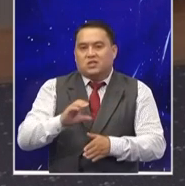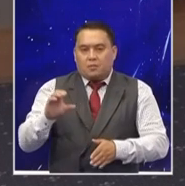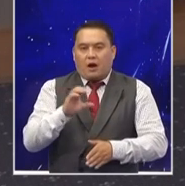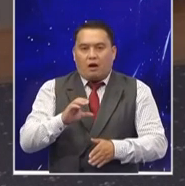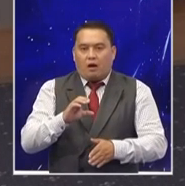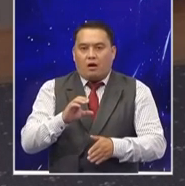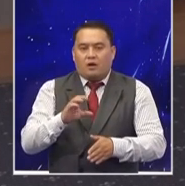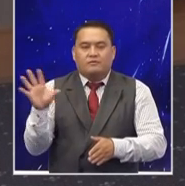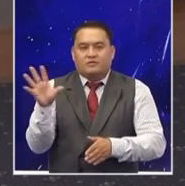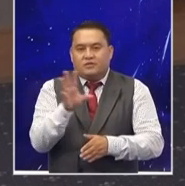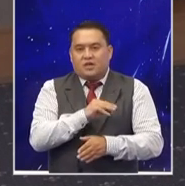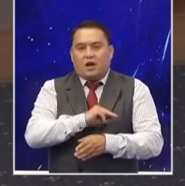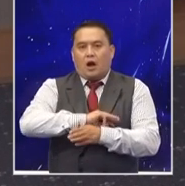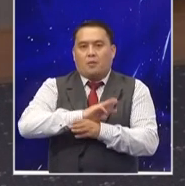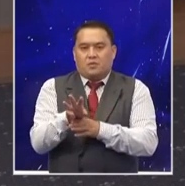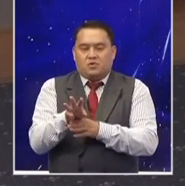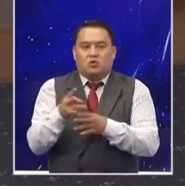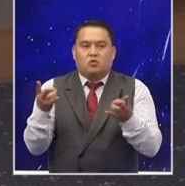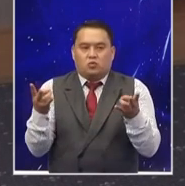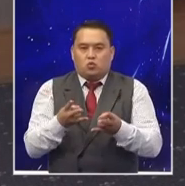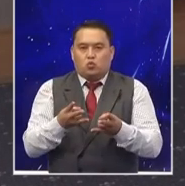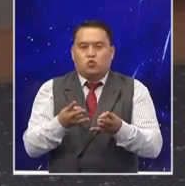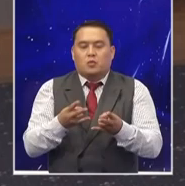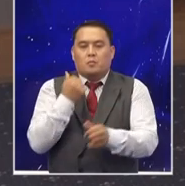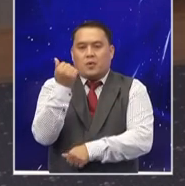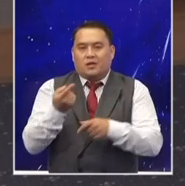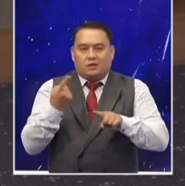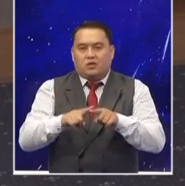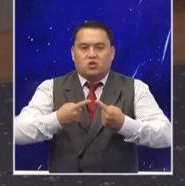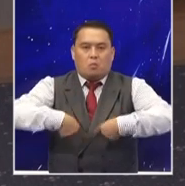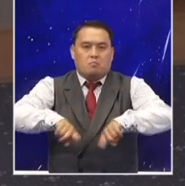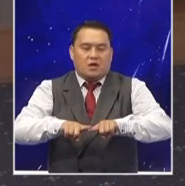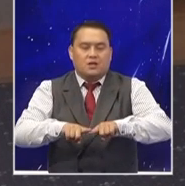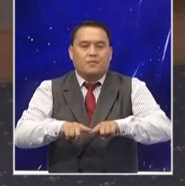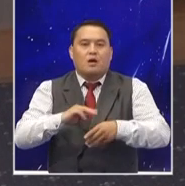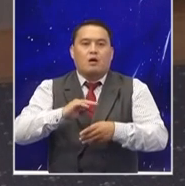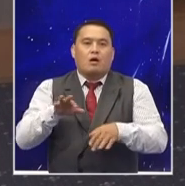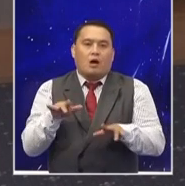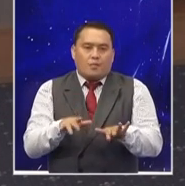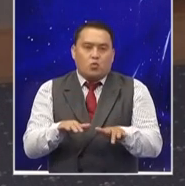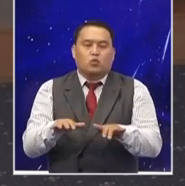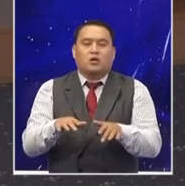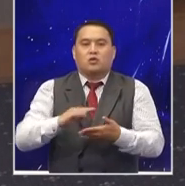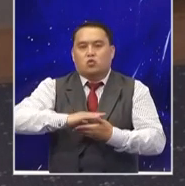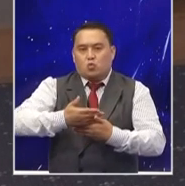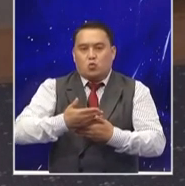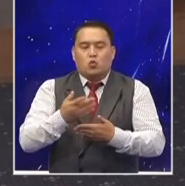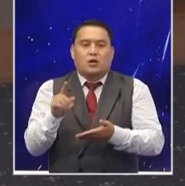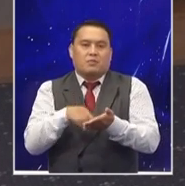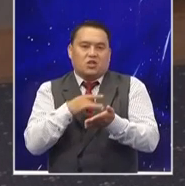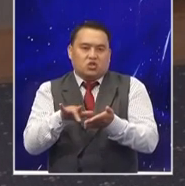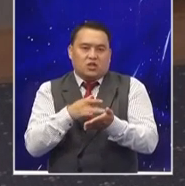всех учащихся обеспечить нет необходимой материально-технической базы в данном случае компьютеры ноутбуки и планшеты